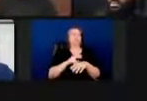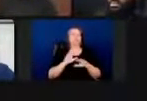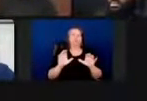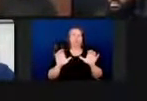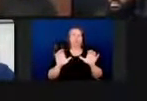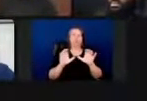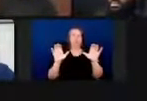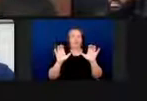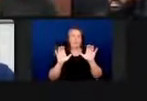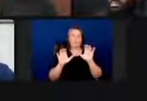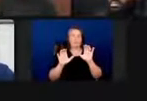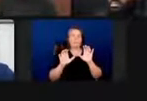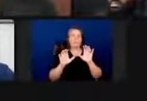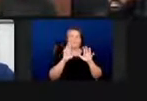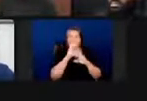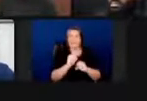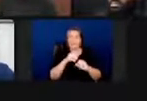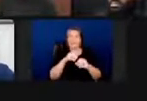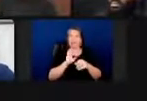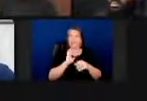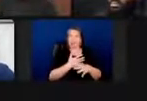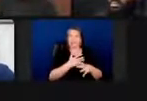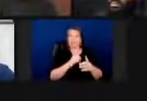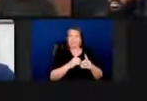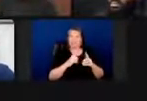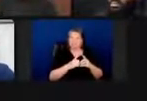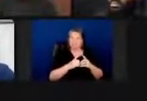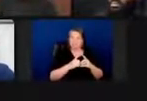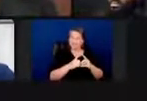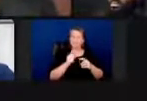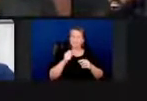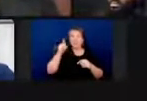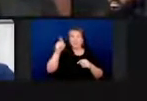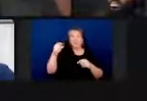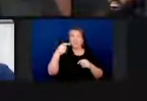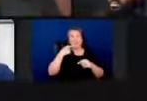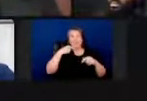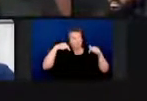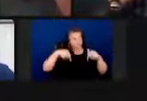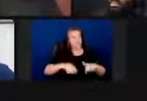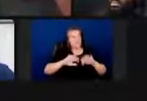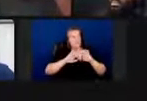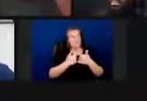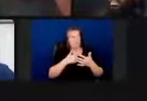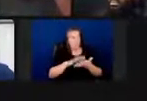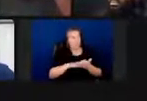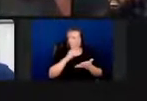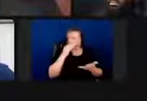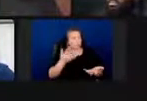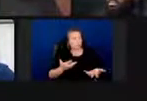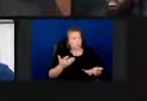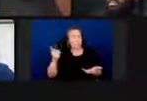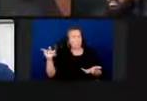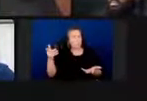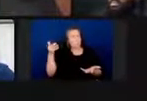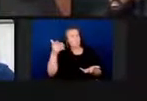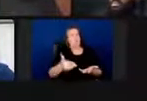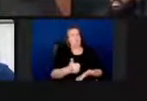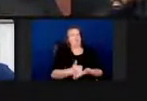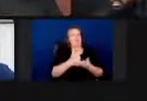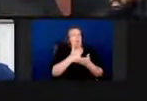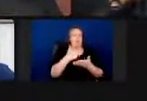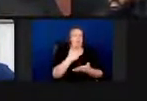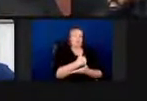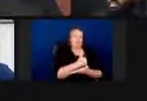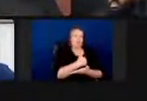wanaotambuliwa kitaifa kwa na program ya magnet. Alisema hapo kwamba hivi ndivyo tunajifunza na wako